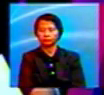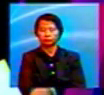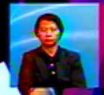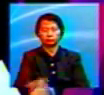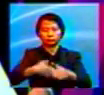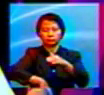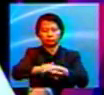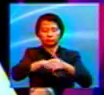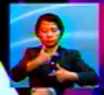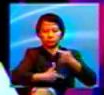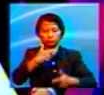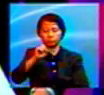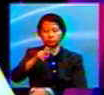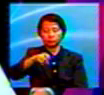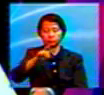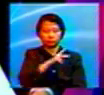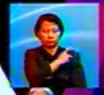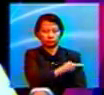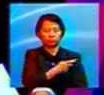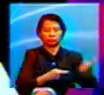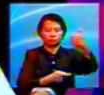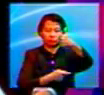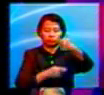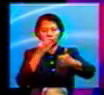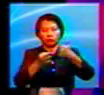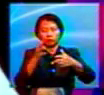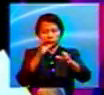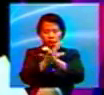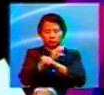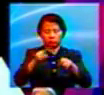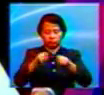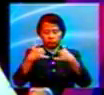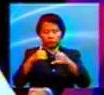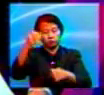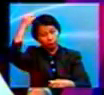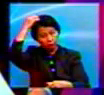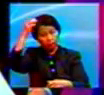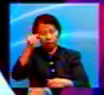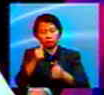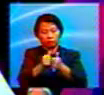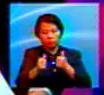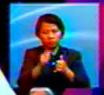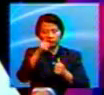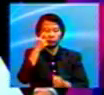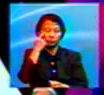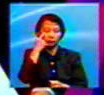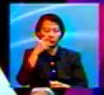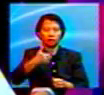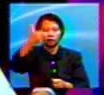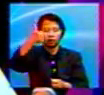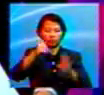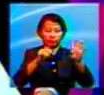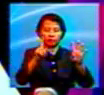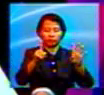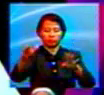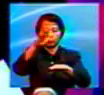Bola sepak Liga Super, Pahang terus menguasai tangga teratas walaupun dicabar sengit oleh Selangor yang hanya ketinggalan satu mata. Kemenangan